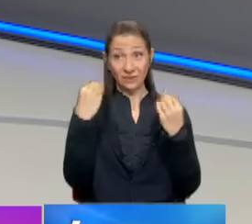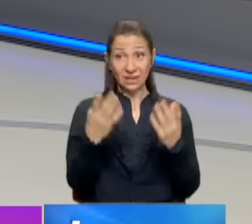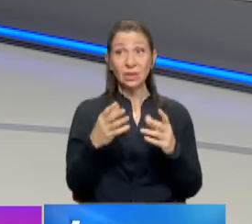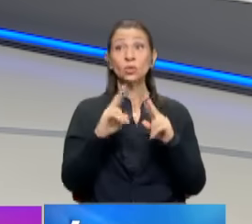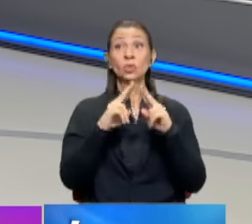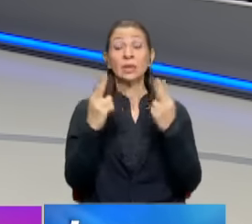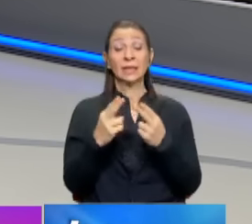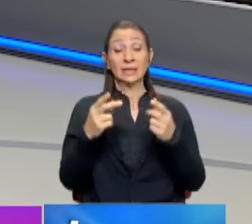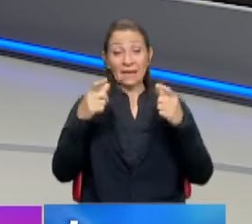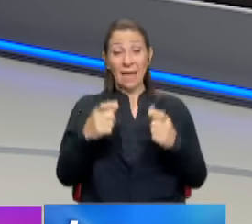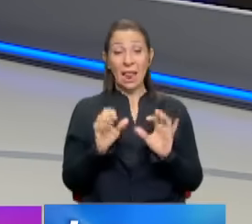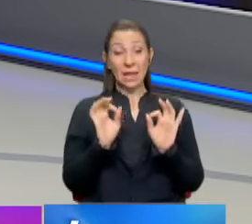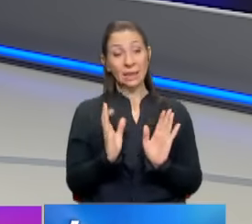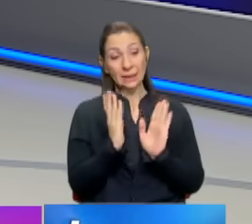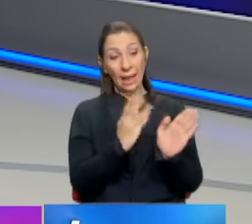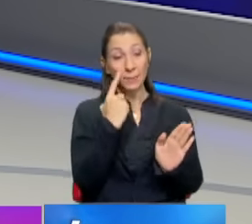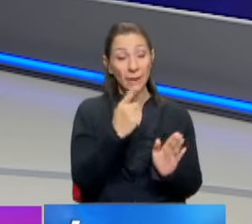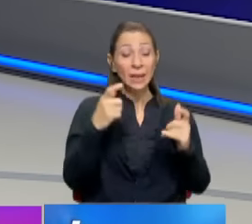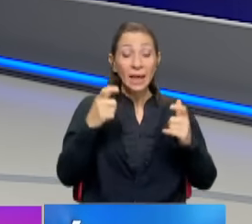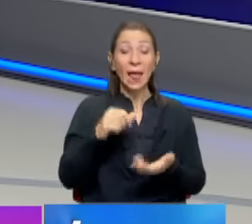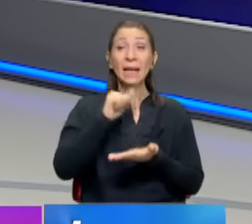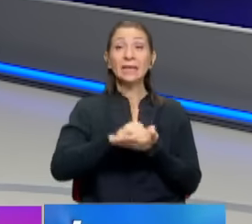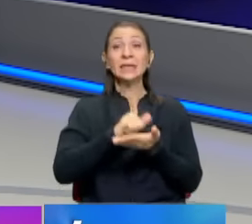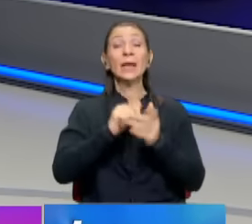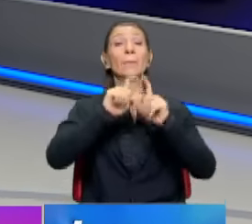Globalden yerele doğru uzanalım. Yerel gazete